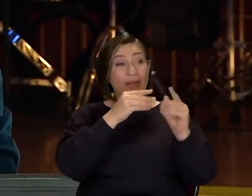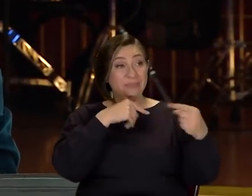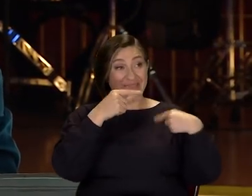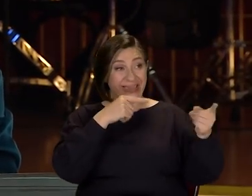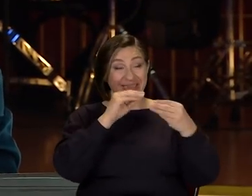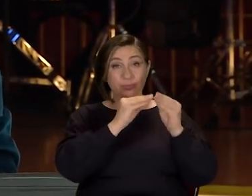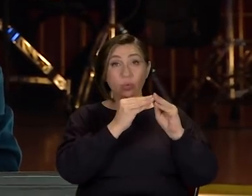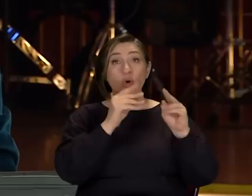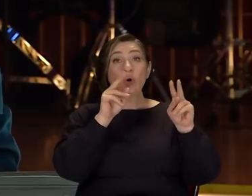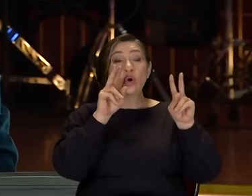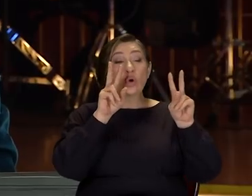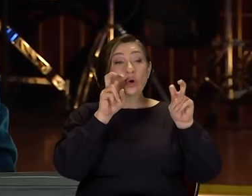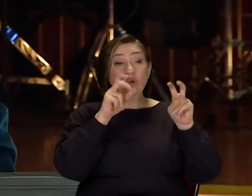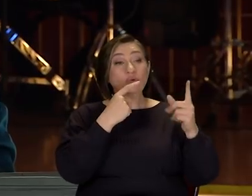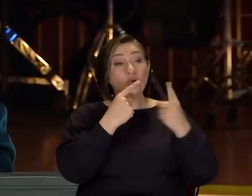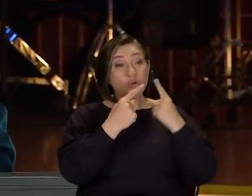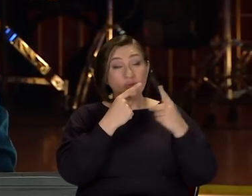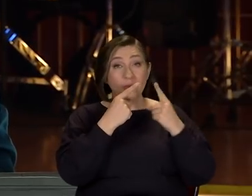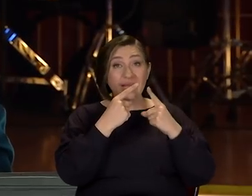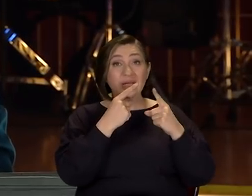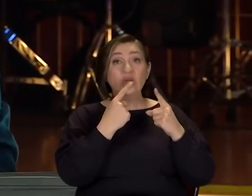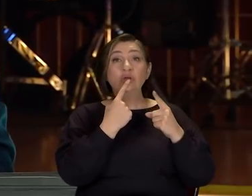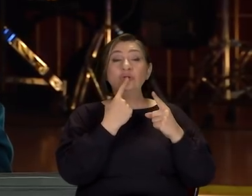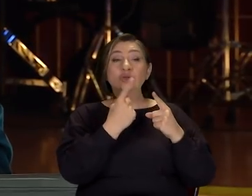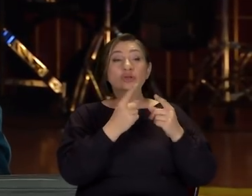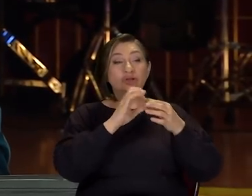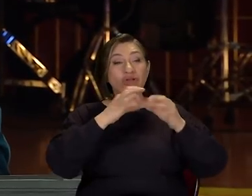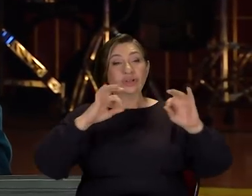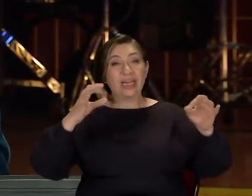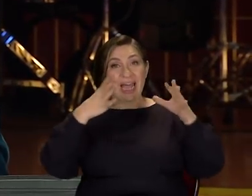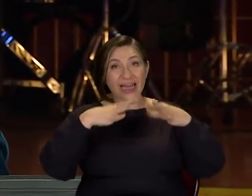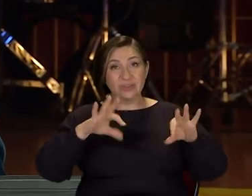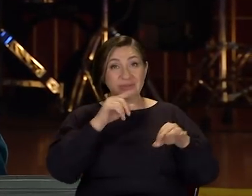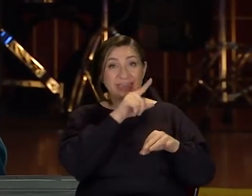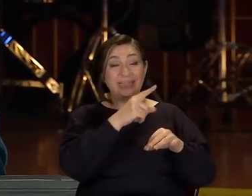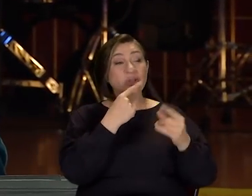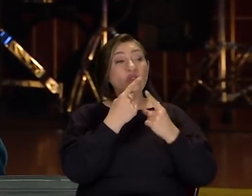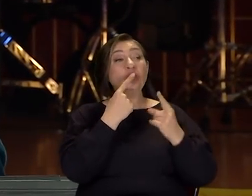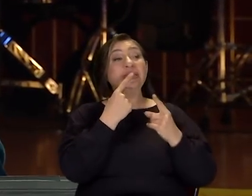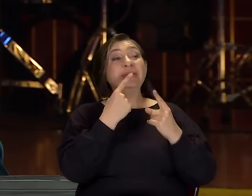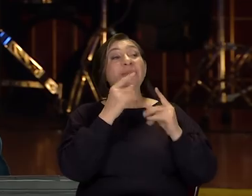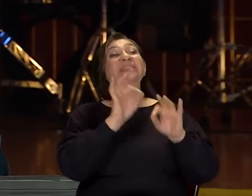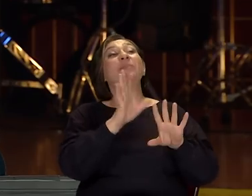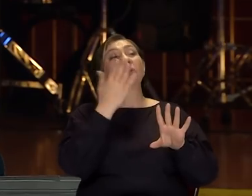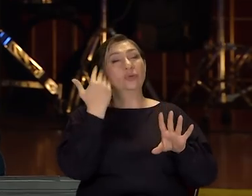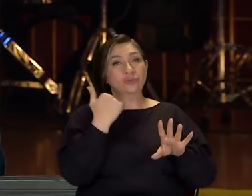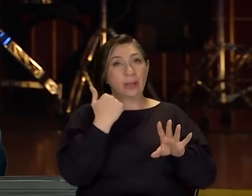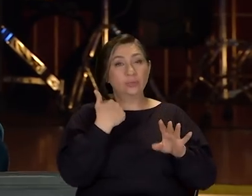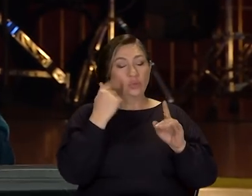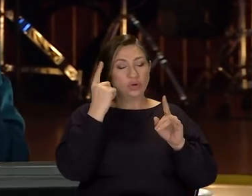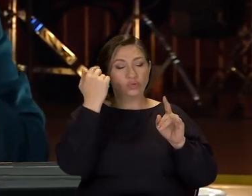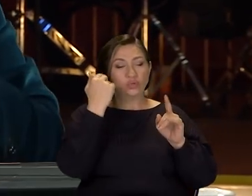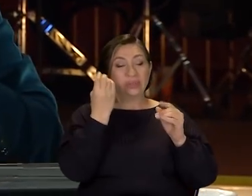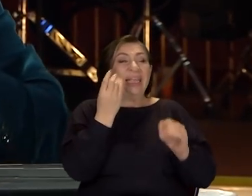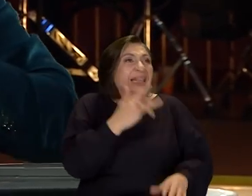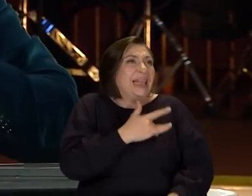problemimizden konuşmak konusunda sözleri hazırlıyorum. Seninle konuşmaya başlamadan önce. Yani çok